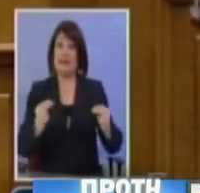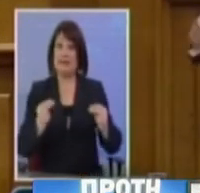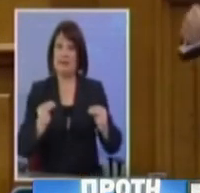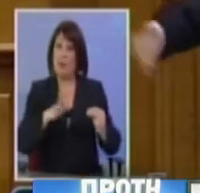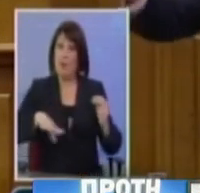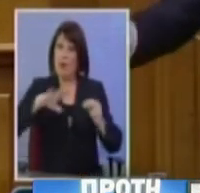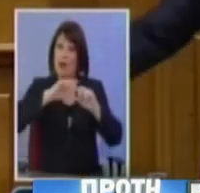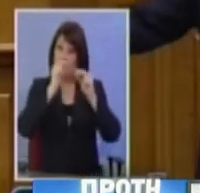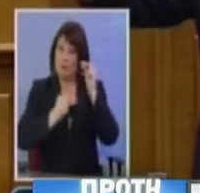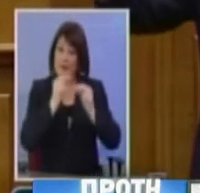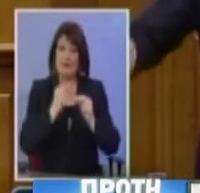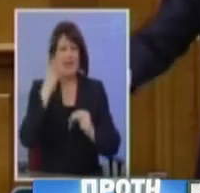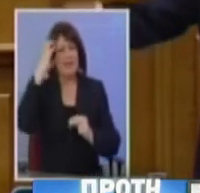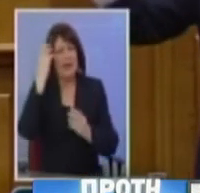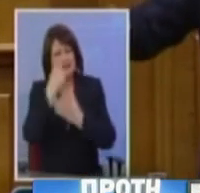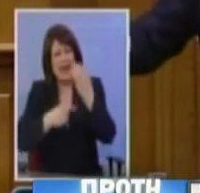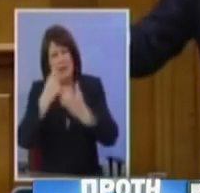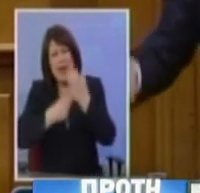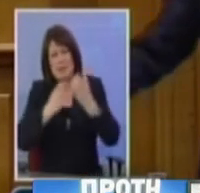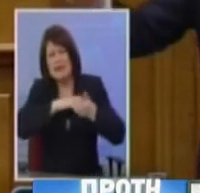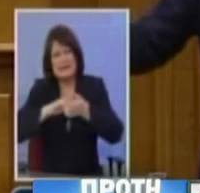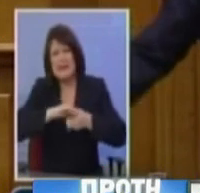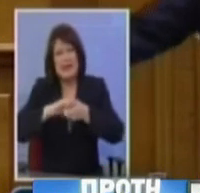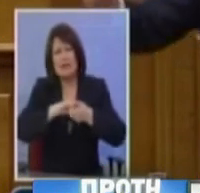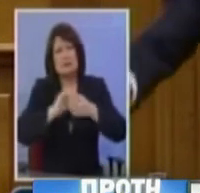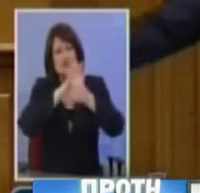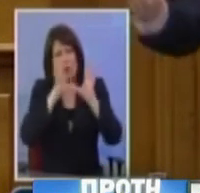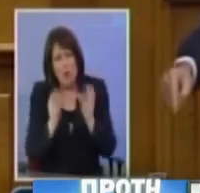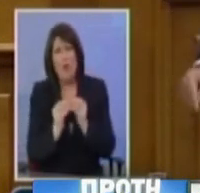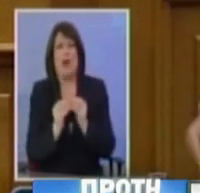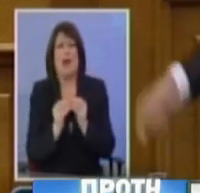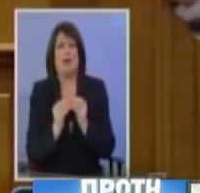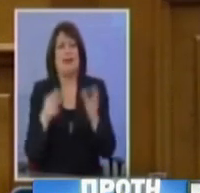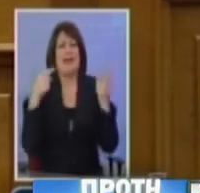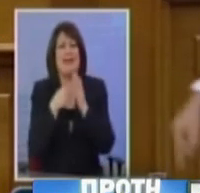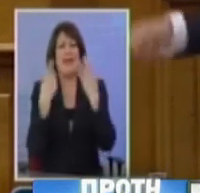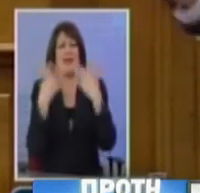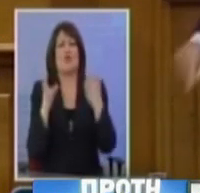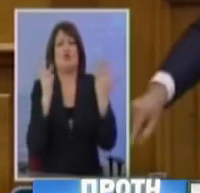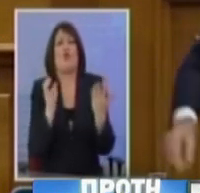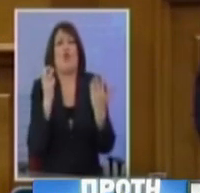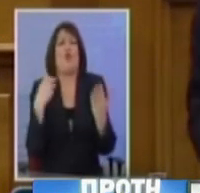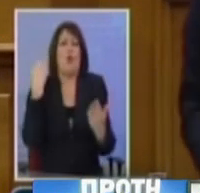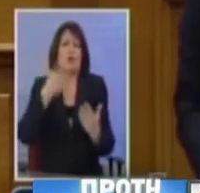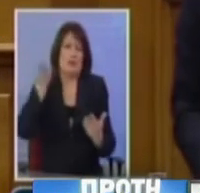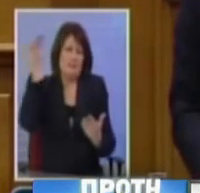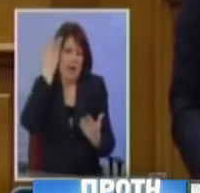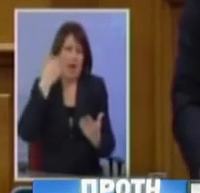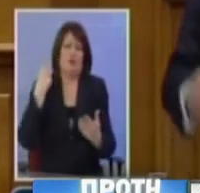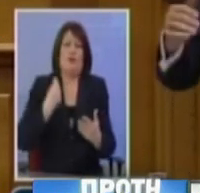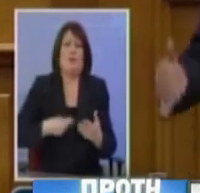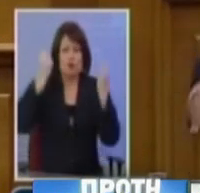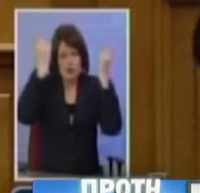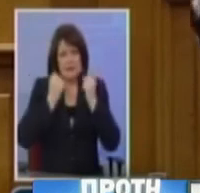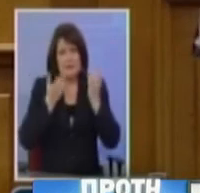Θυμάστε τα ελλείμματα που έχουμε τραβήξει από τους συνεταιρισμούς που δημιουργήθηκαν τη δεκαετία του 80 και και ακόμα πληρώνει το ελληνικό δημόσιο.